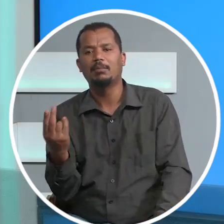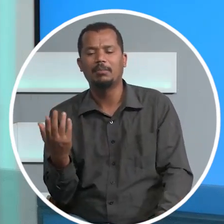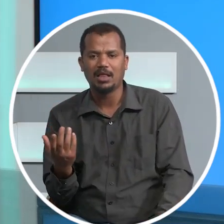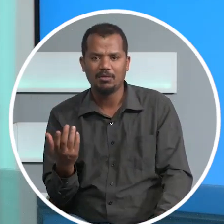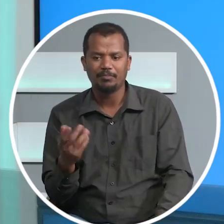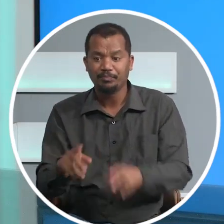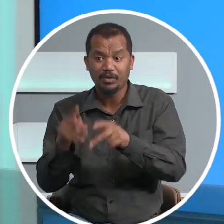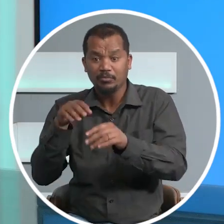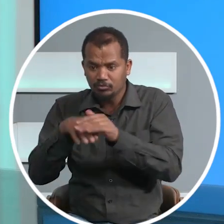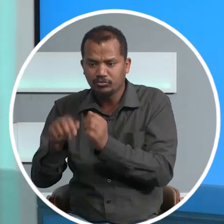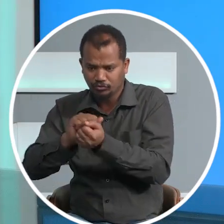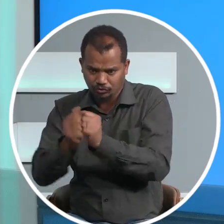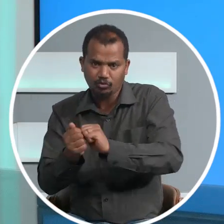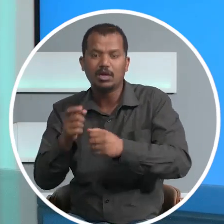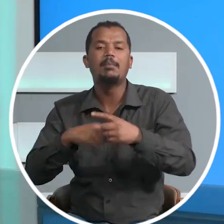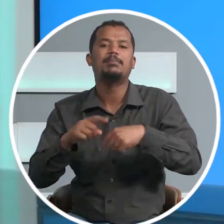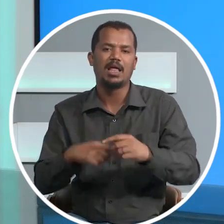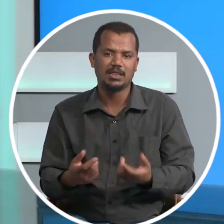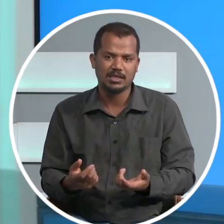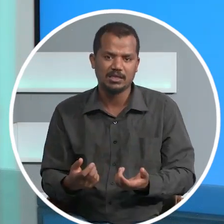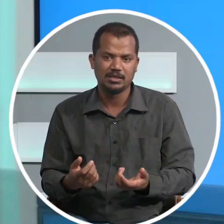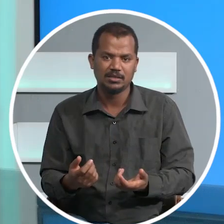እጠቀምበታለሁ፣ ህብረተሰብ ውስጥ ለውጥ ለማምጣት